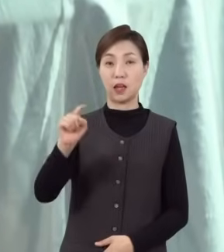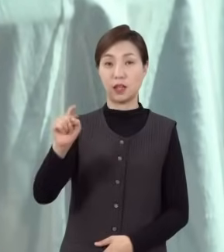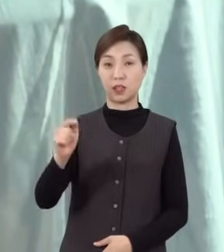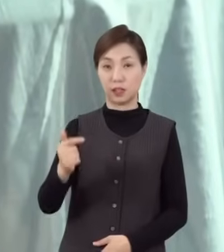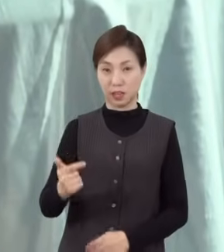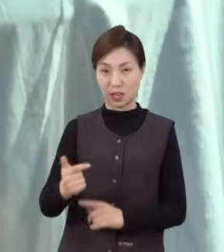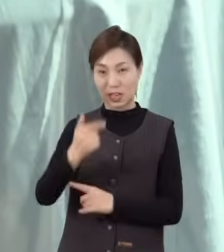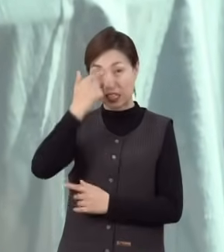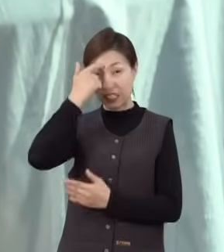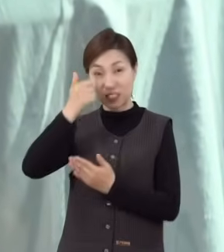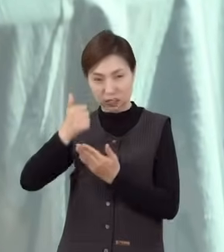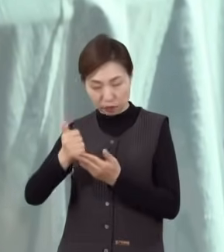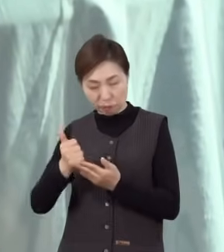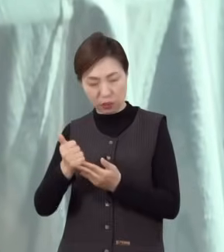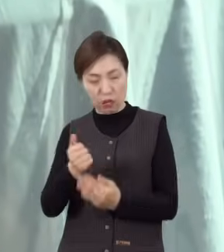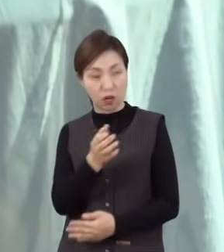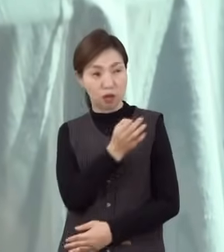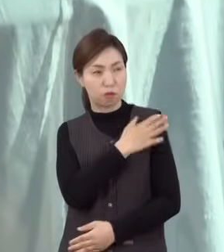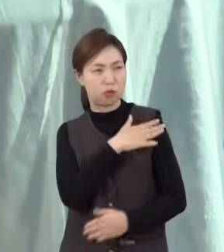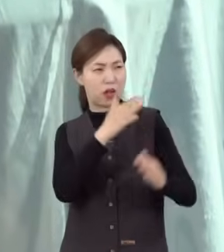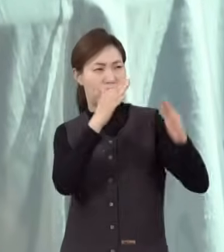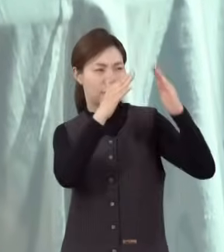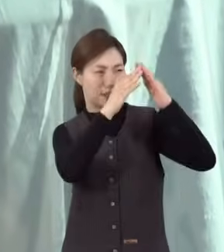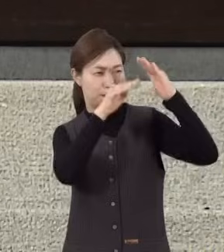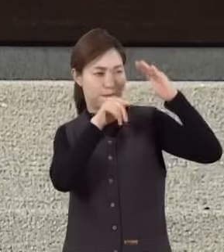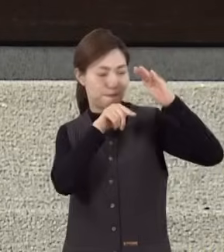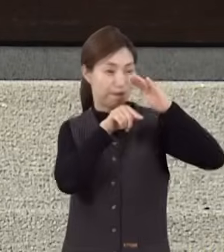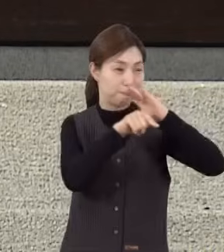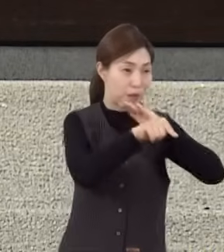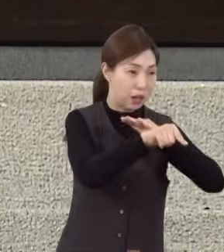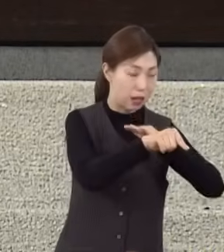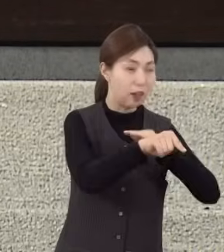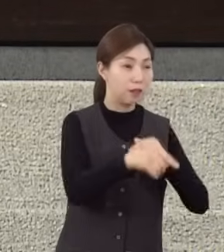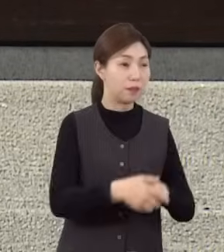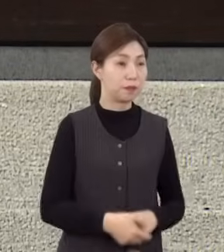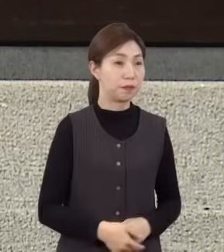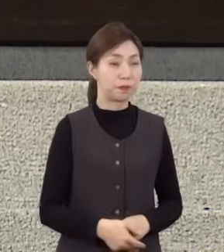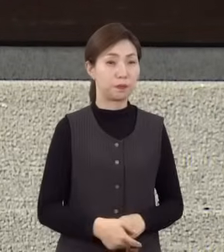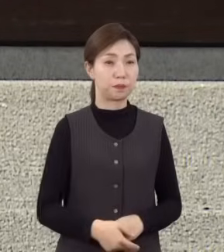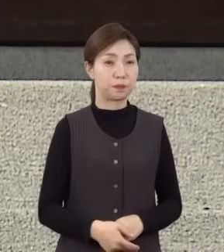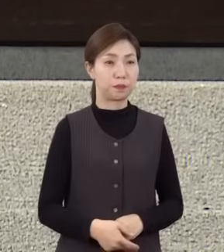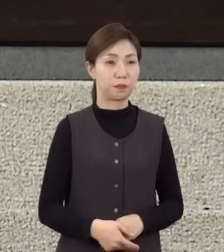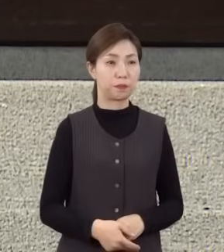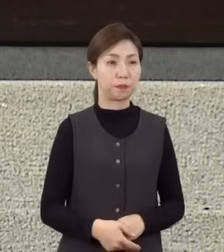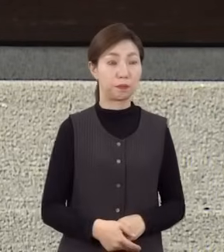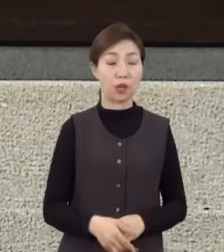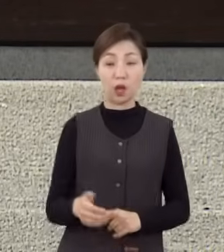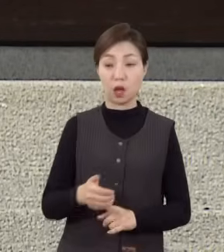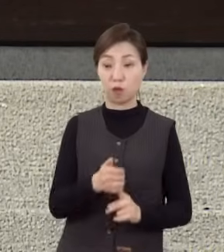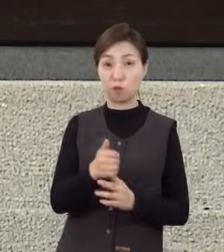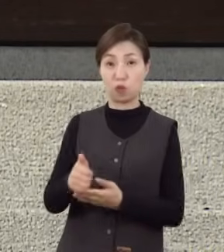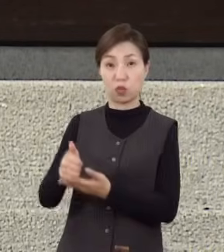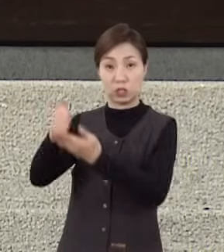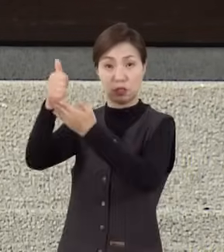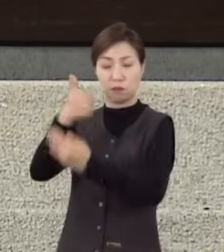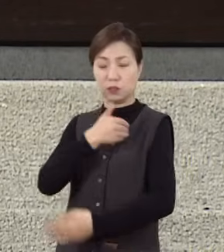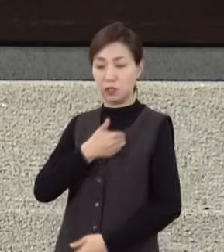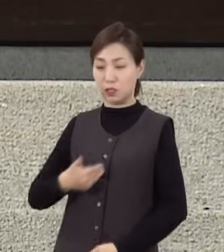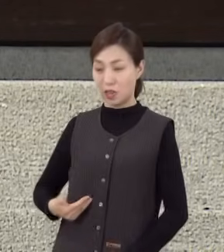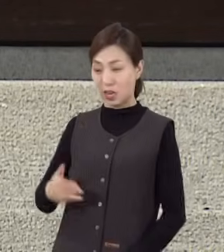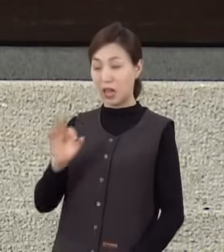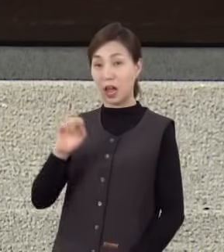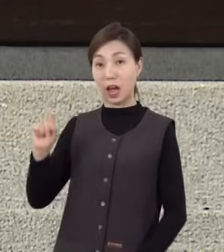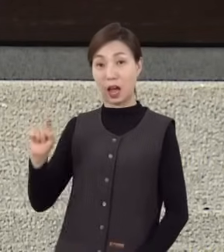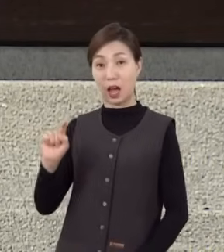아난스님이 그 부잣집에 들어갑니다. 부처님의 수제자 중에 한 분인 아난스님이